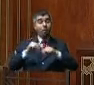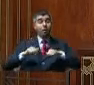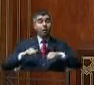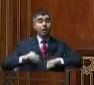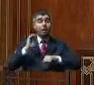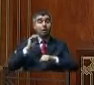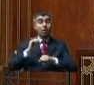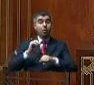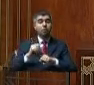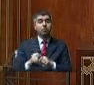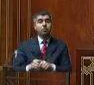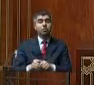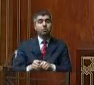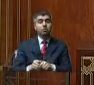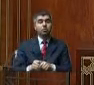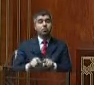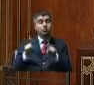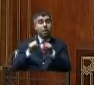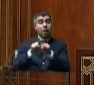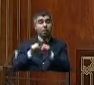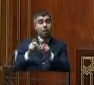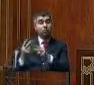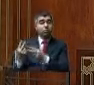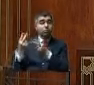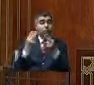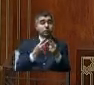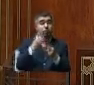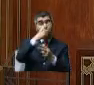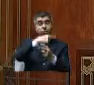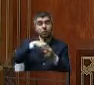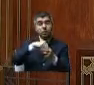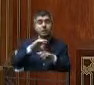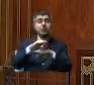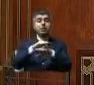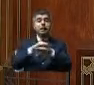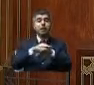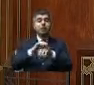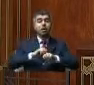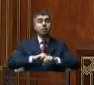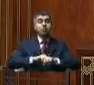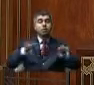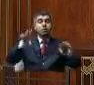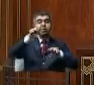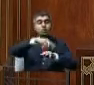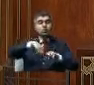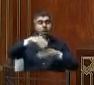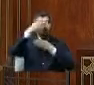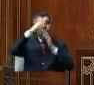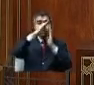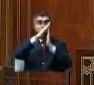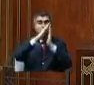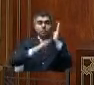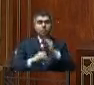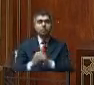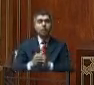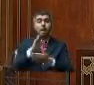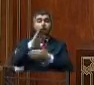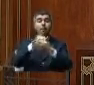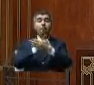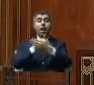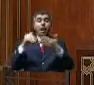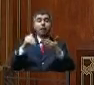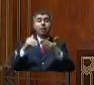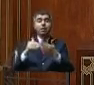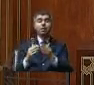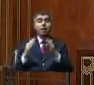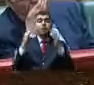الولوج إلى السكن اللائق إحدى أولويات السياسة الاجتماعية في بلادنا، خاصة بدأ إطلاق برنامج